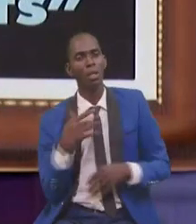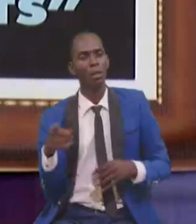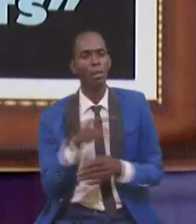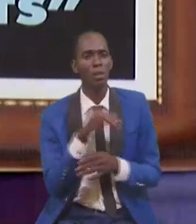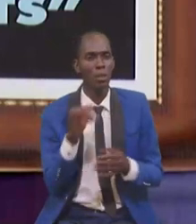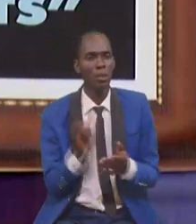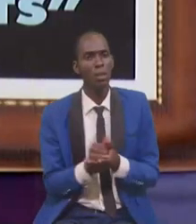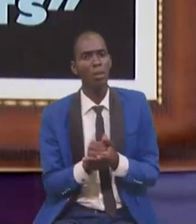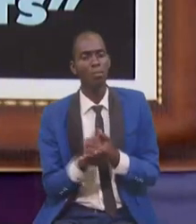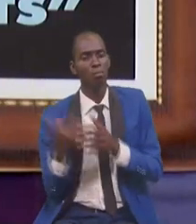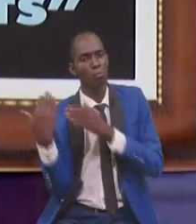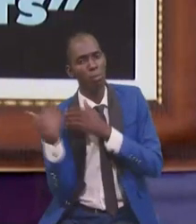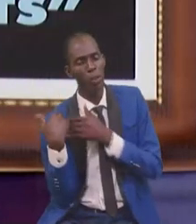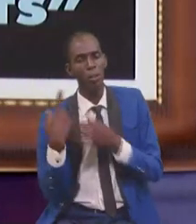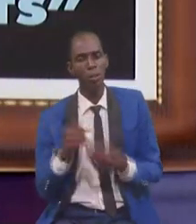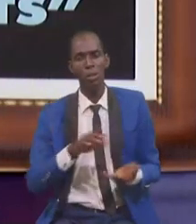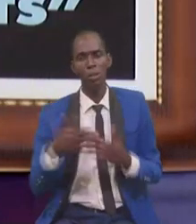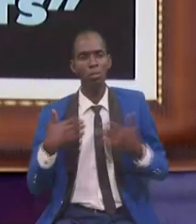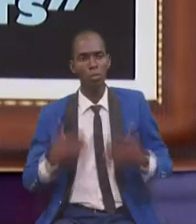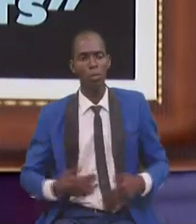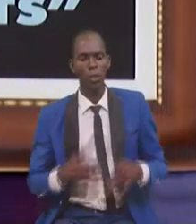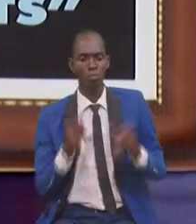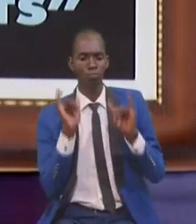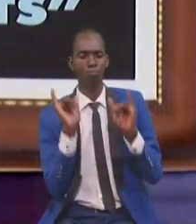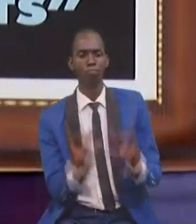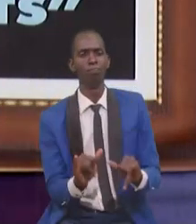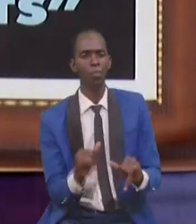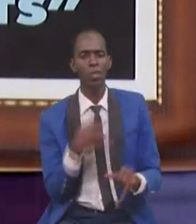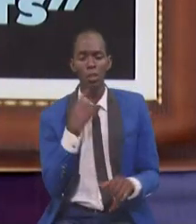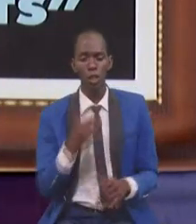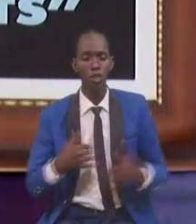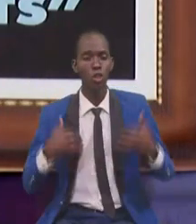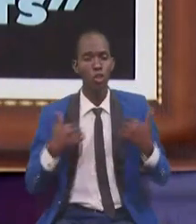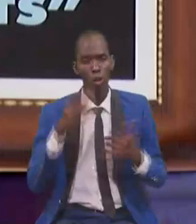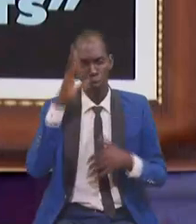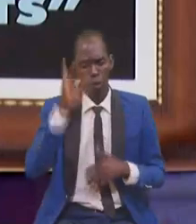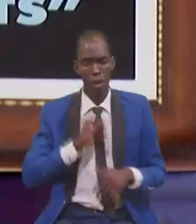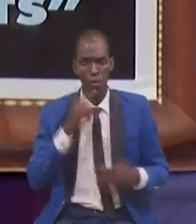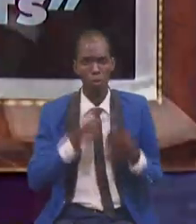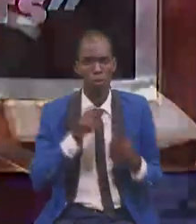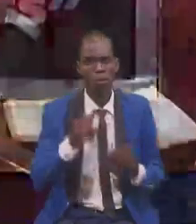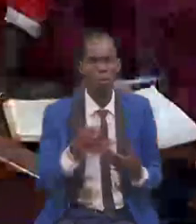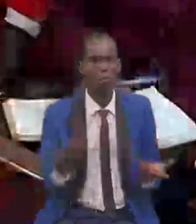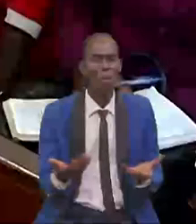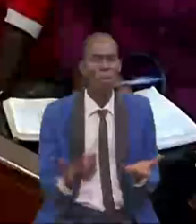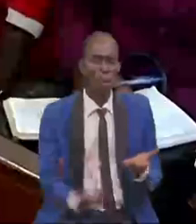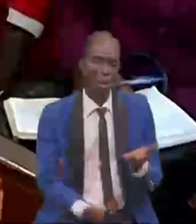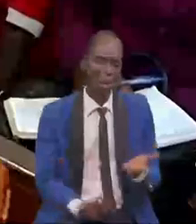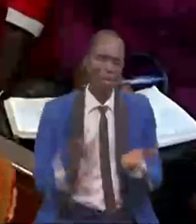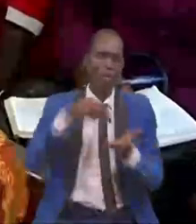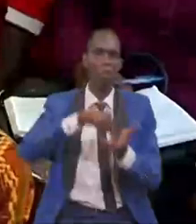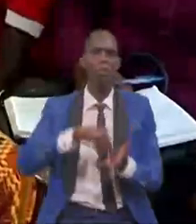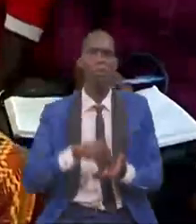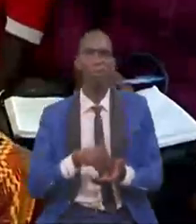portaient s'arrêtèrent et dit, jeune homme, je te le dis, dites-le-moi,